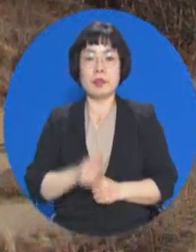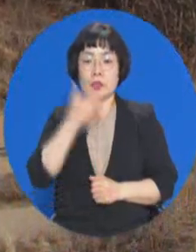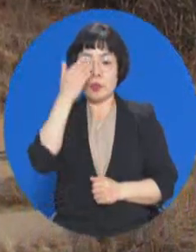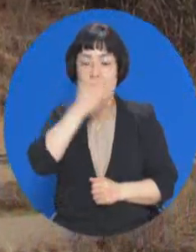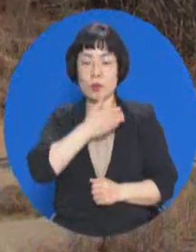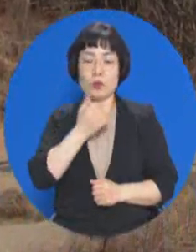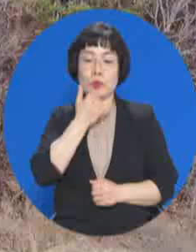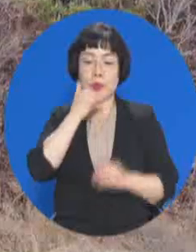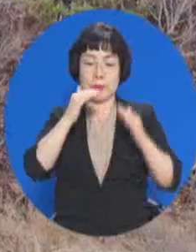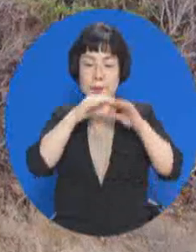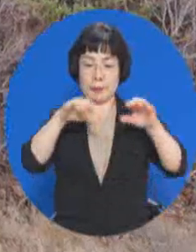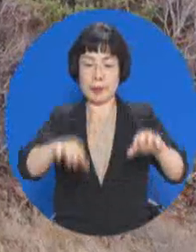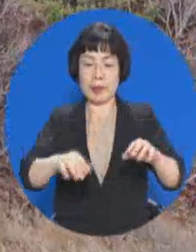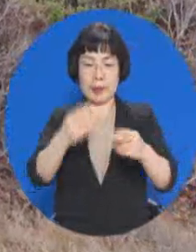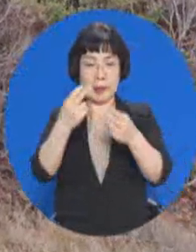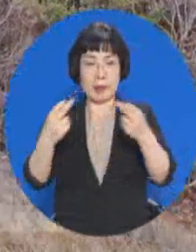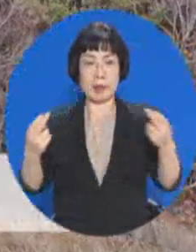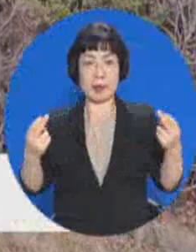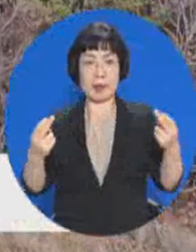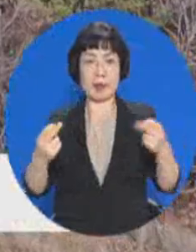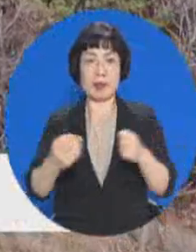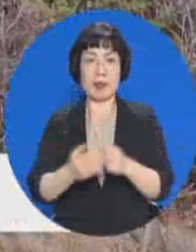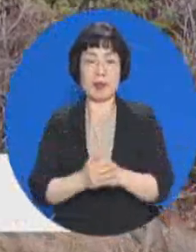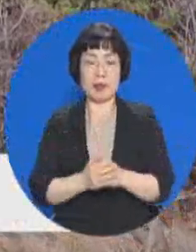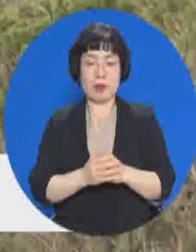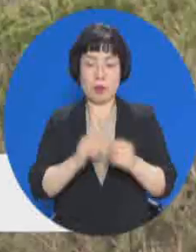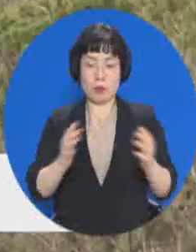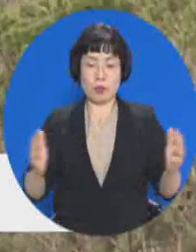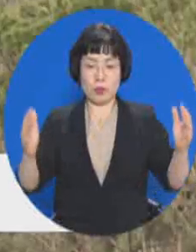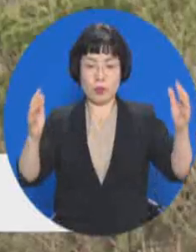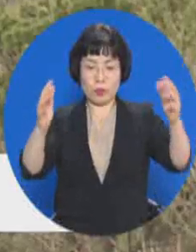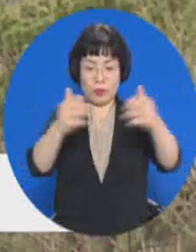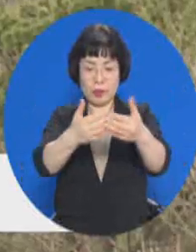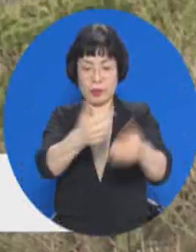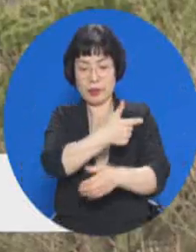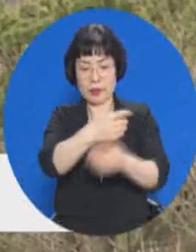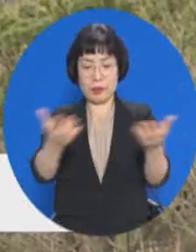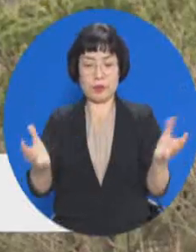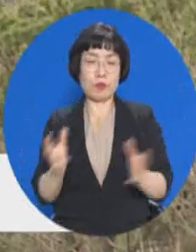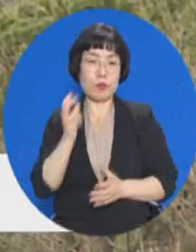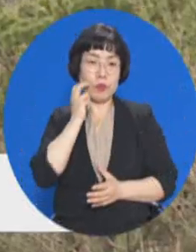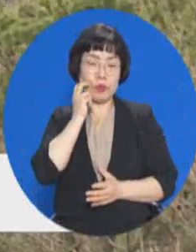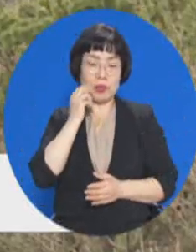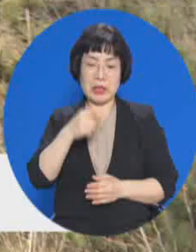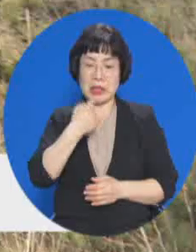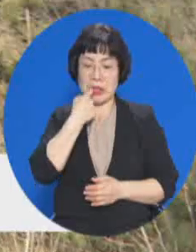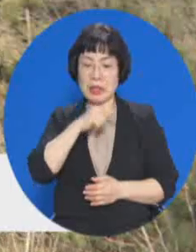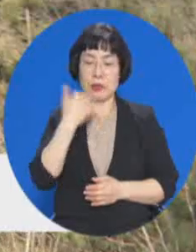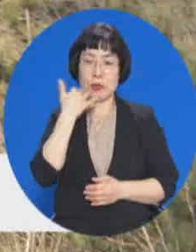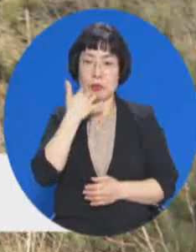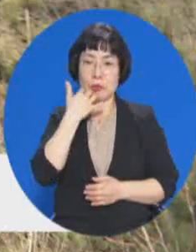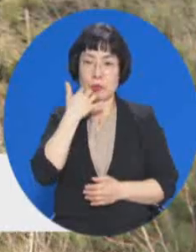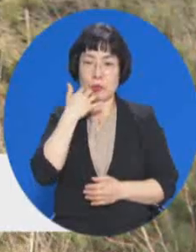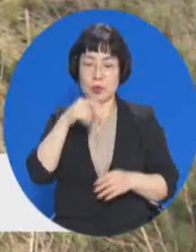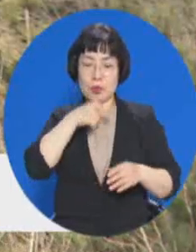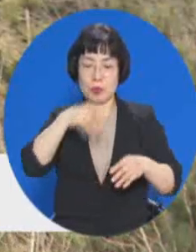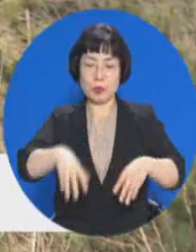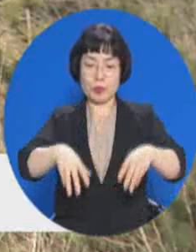여수시 율천면의 한 야산입니다. 울창한 산속 아름드리 소나무들이 누렇게 말라 죽어가고